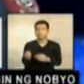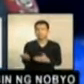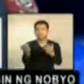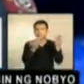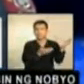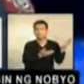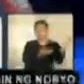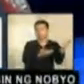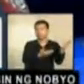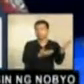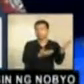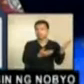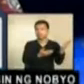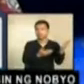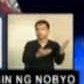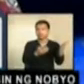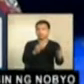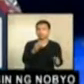sa